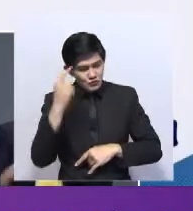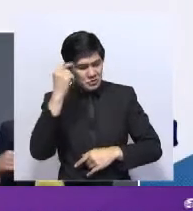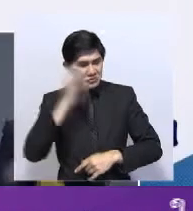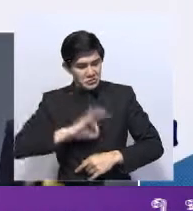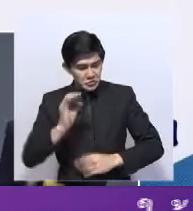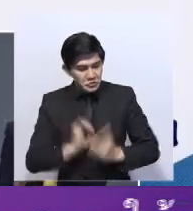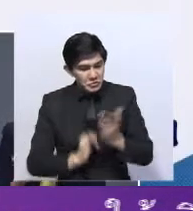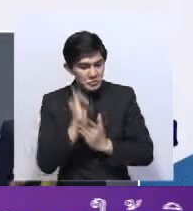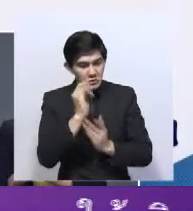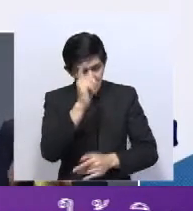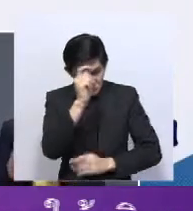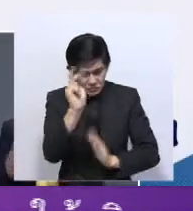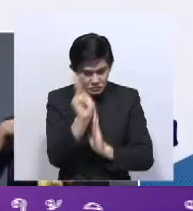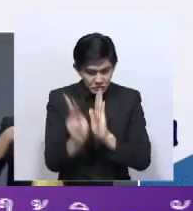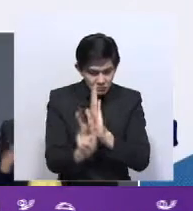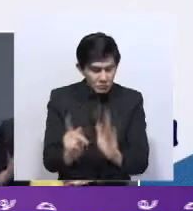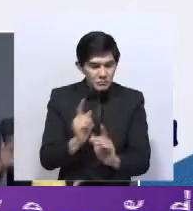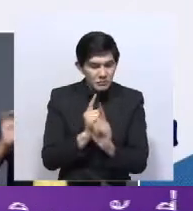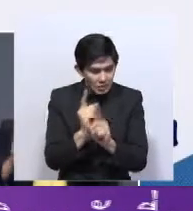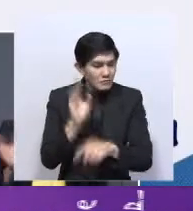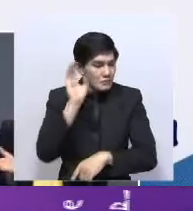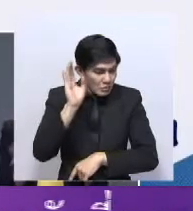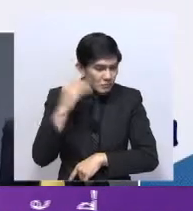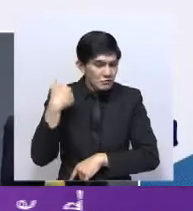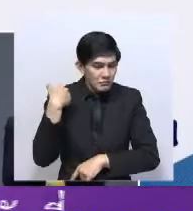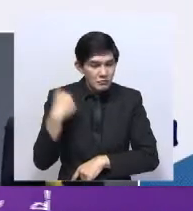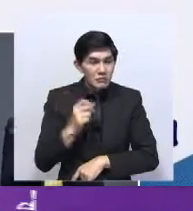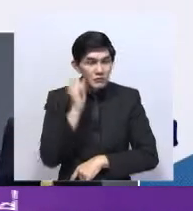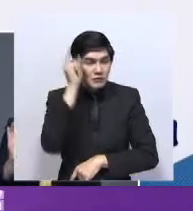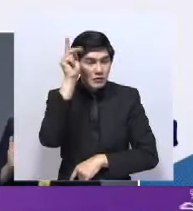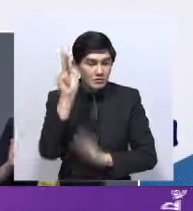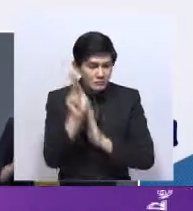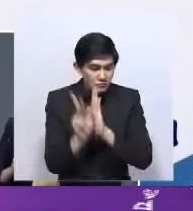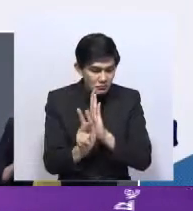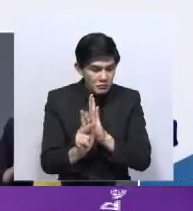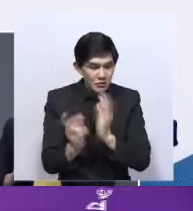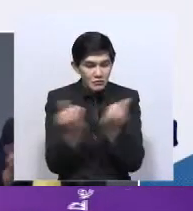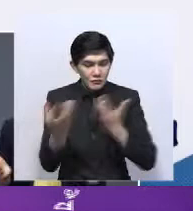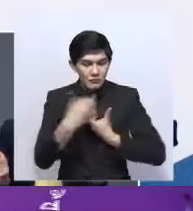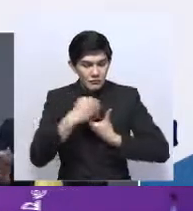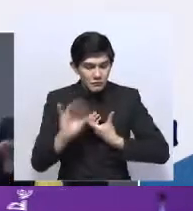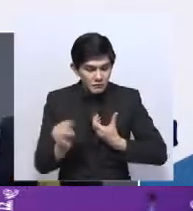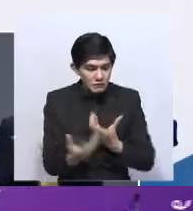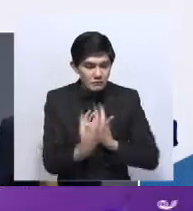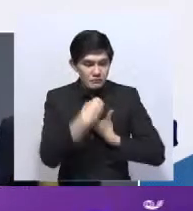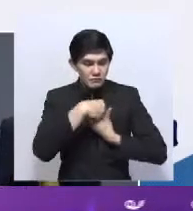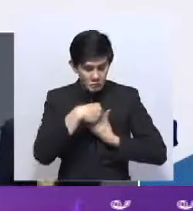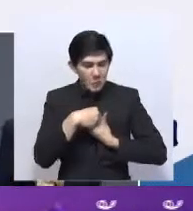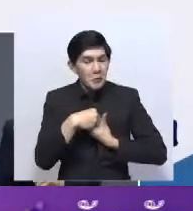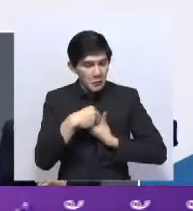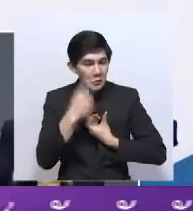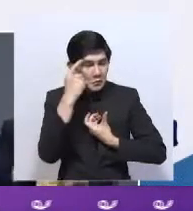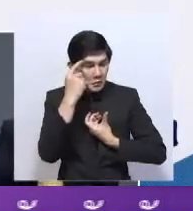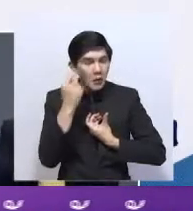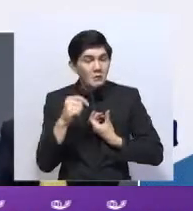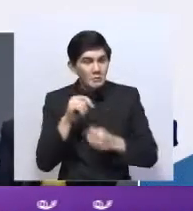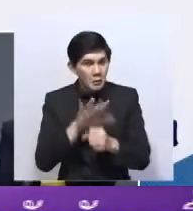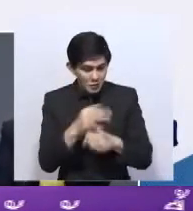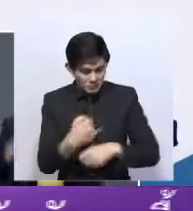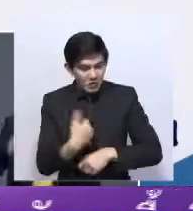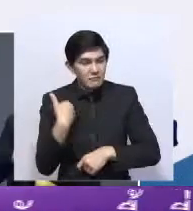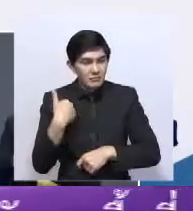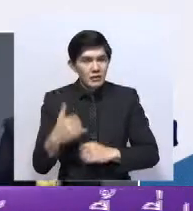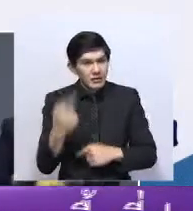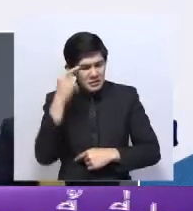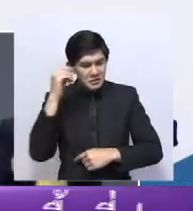กต้องเคารพในกฎหมายพร้อมต้องเข้าใจเรื่องของกฎหมายยึดมั่นในคุณธรรมจริยธรรมและความพอเพียงอย่าใช้